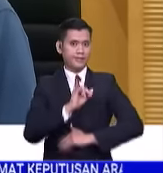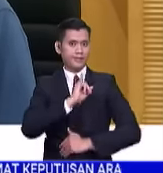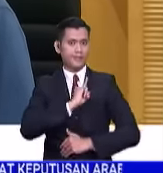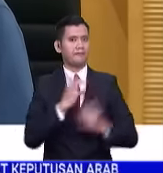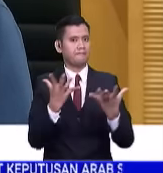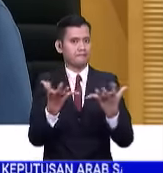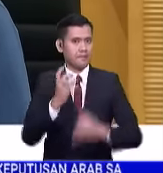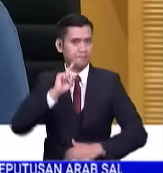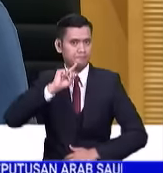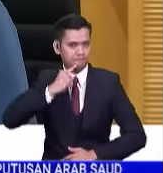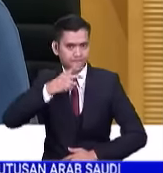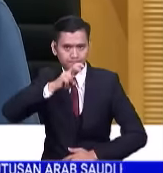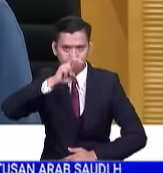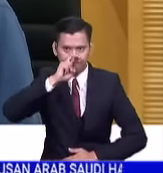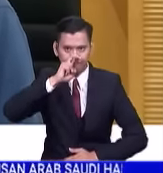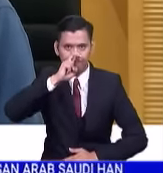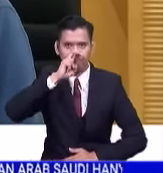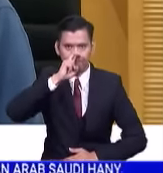ingin menegaskan,